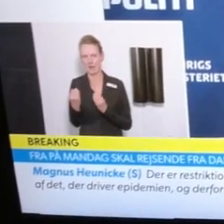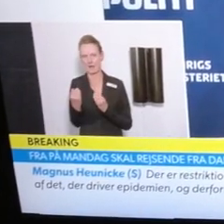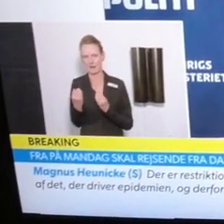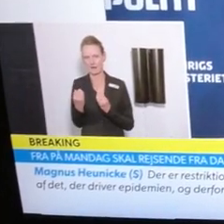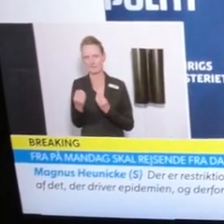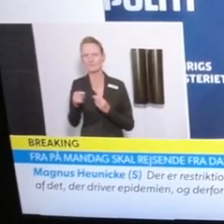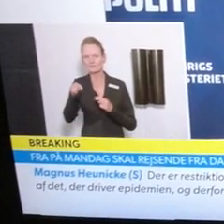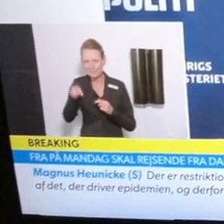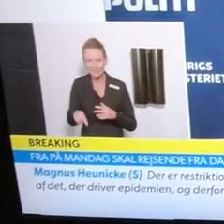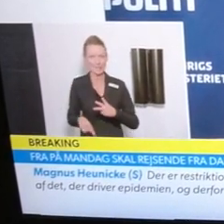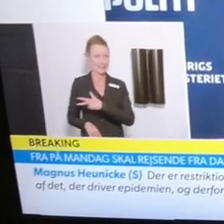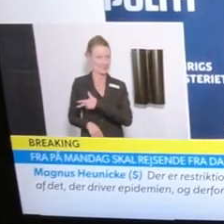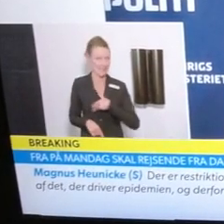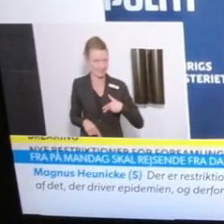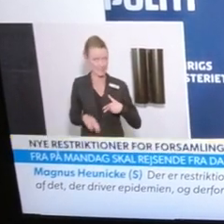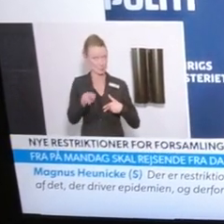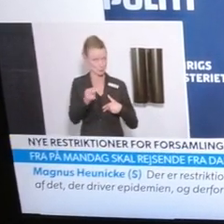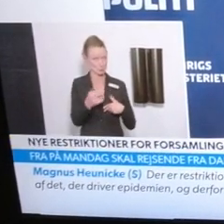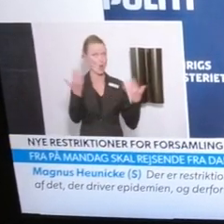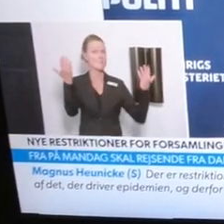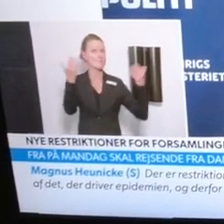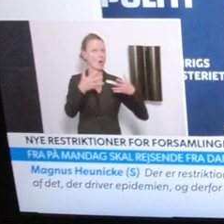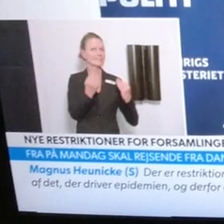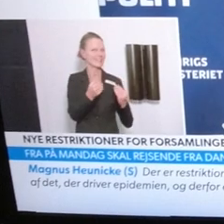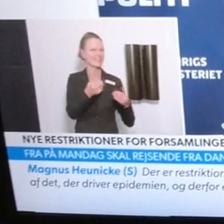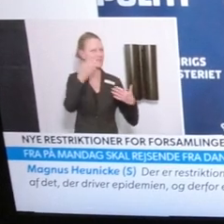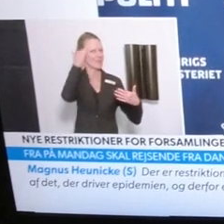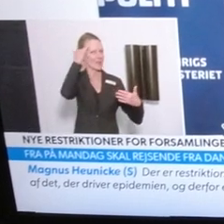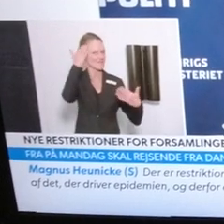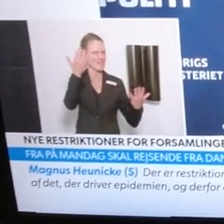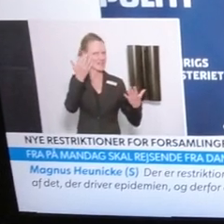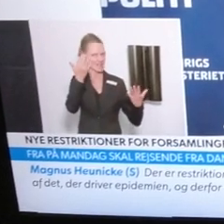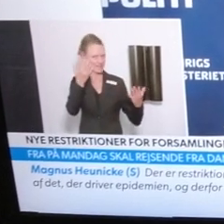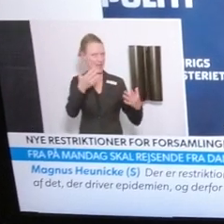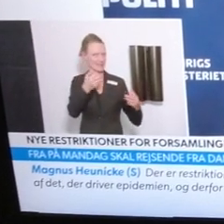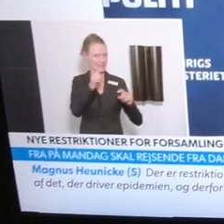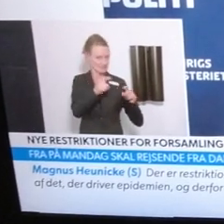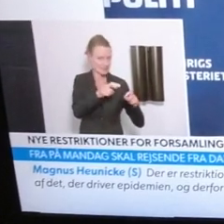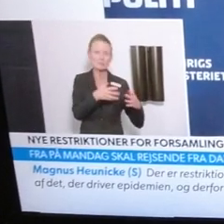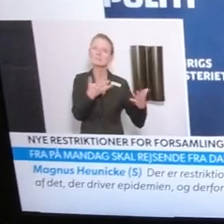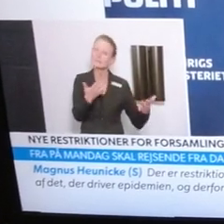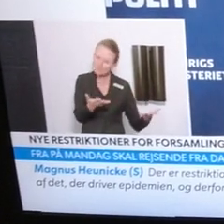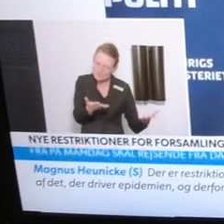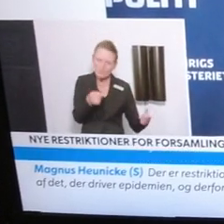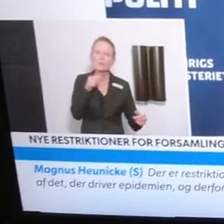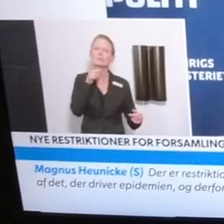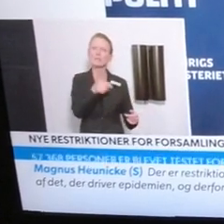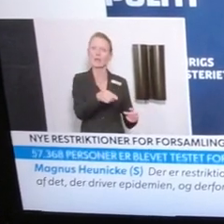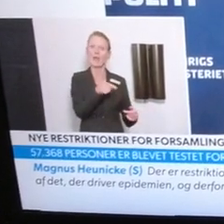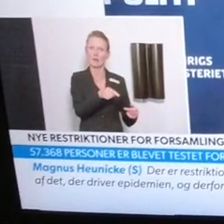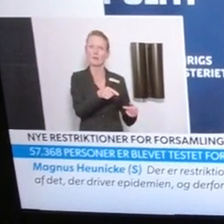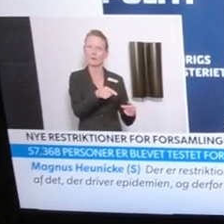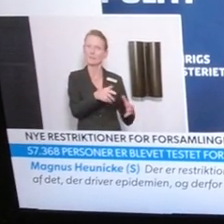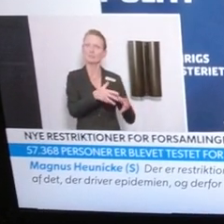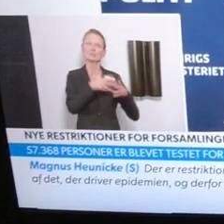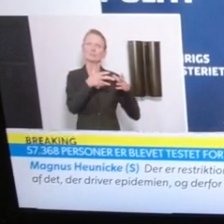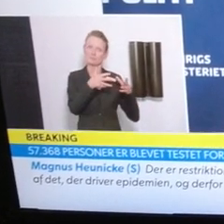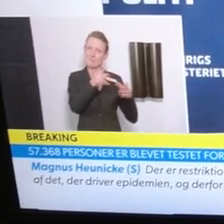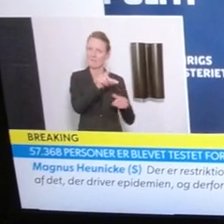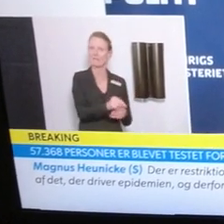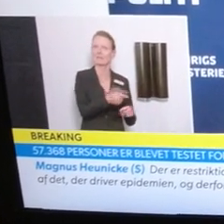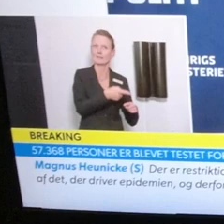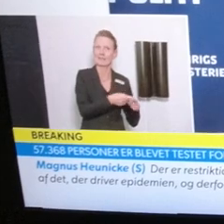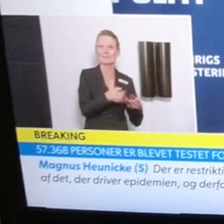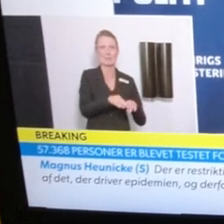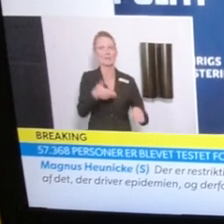Mørketallet i Danmark er meget, meget lavere nu, netop fordi vi har så stor en testkapacitet, der tester så mange. Stor del af vores danske, de tester